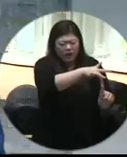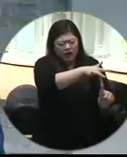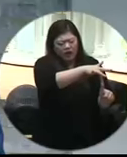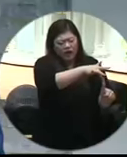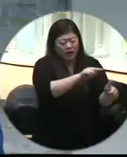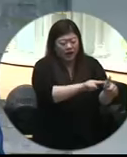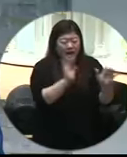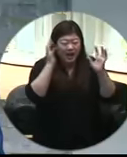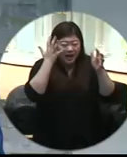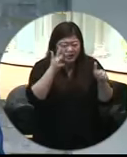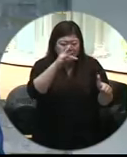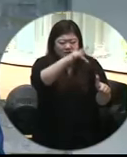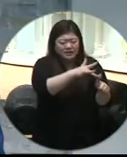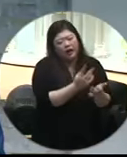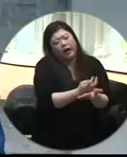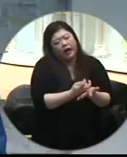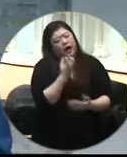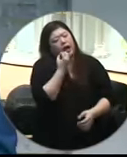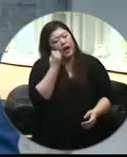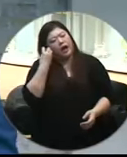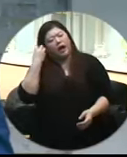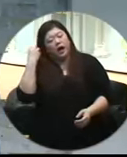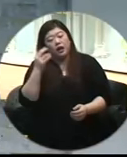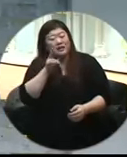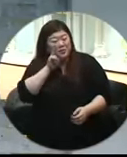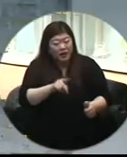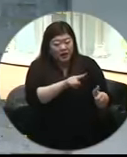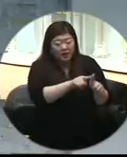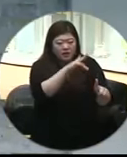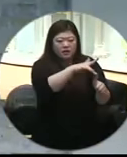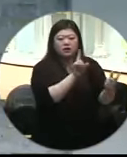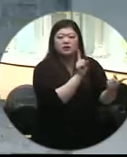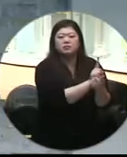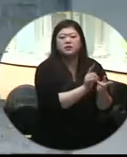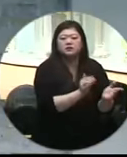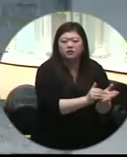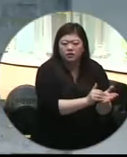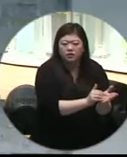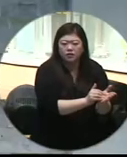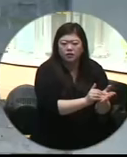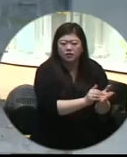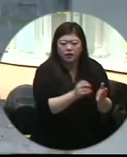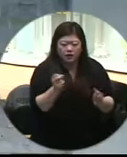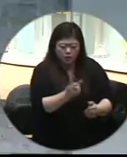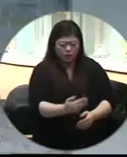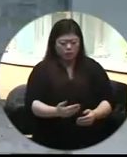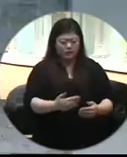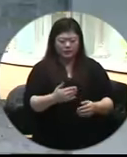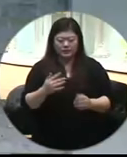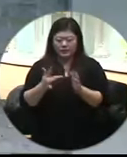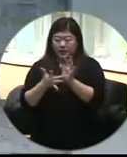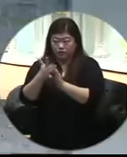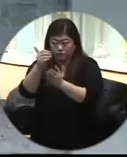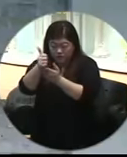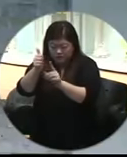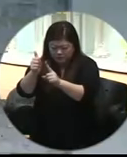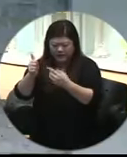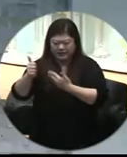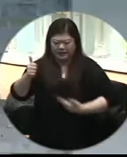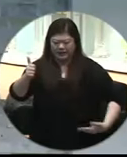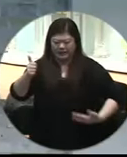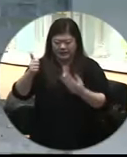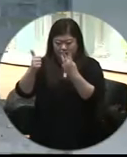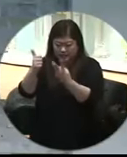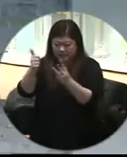고통받는 아이에게 온 겁니다. 산 아래에 이 남아있는 제자들에게 이 귀신 들려 고통당하는